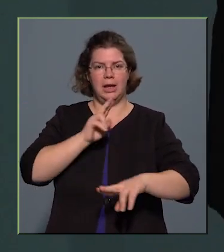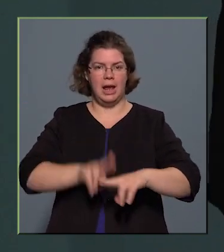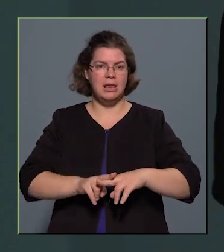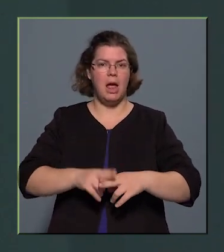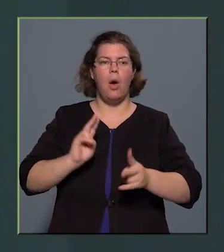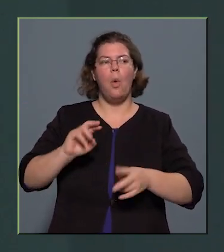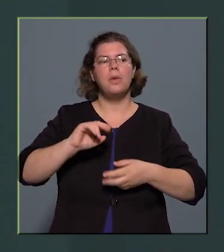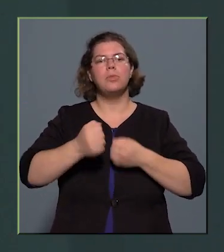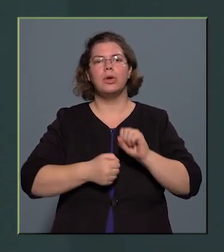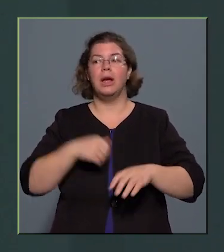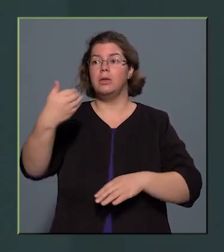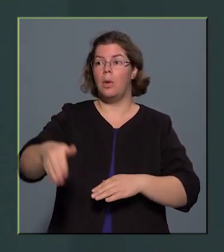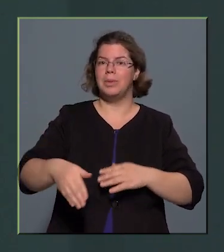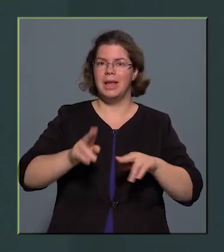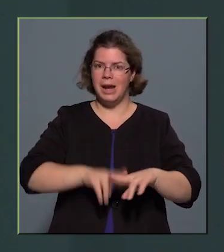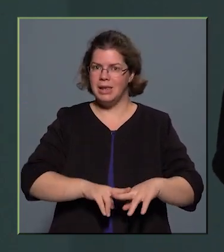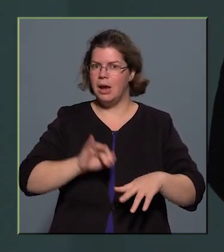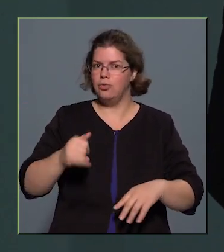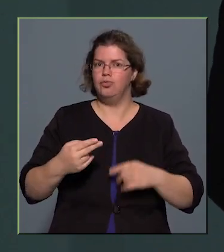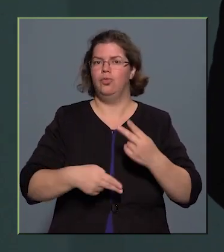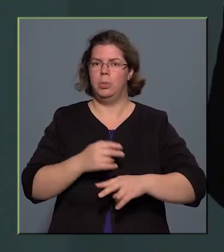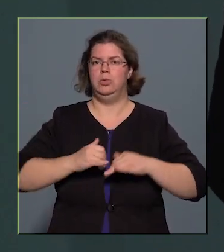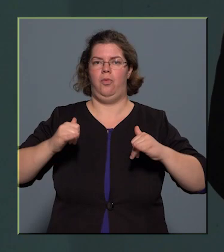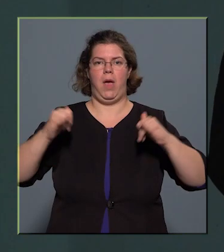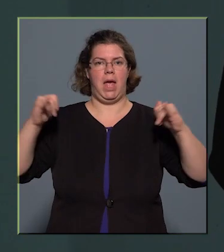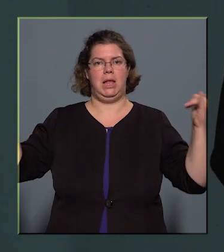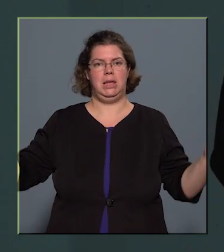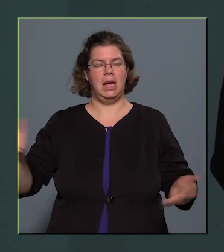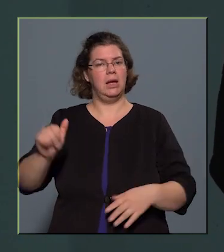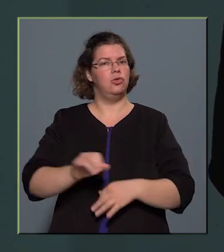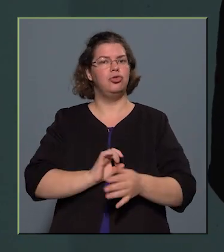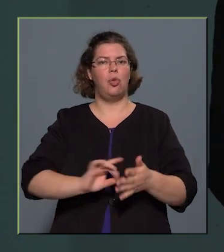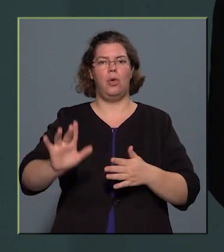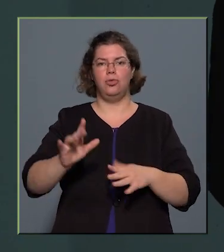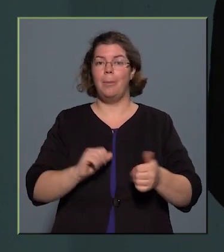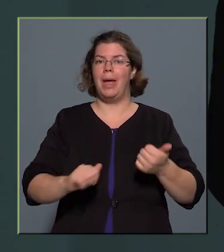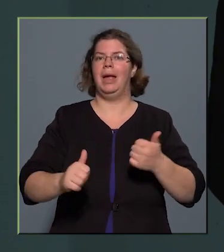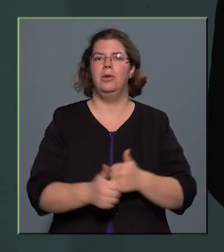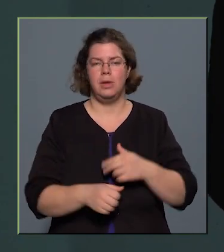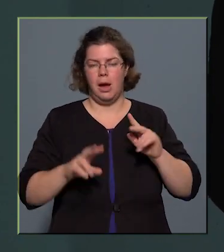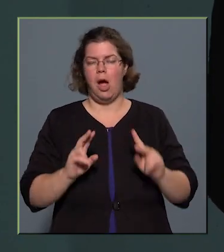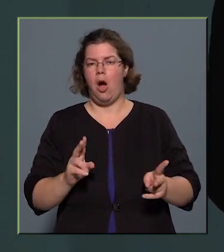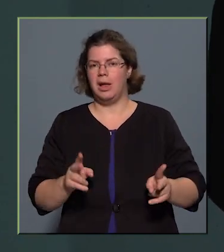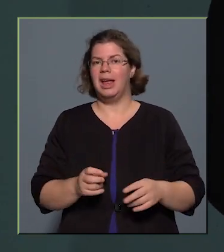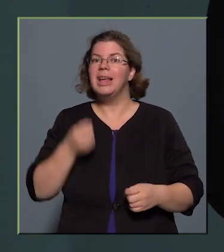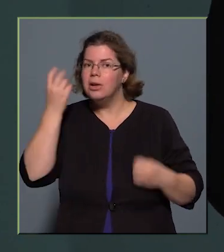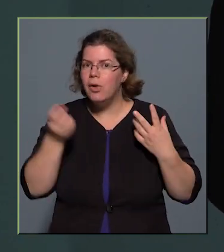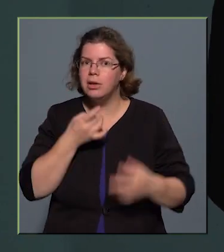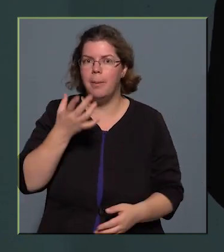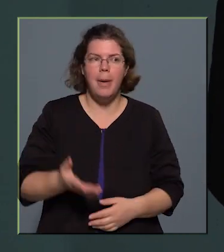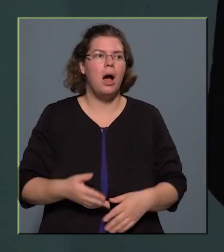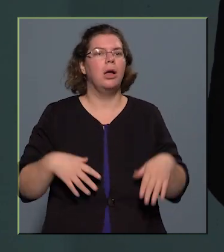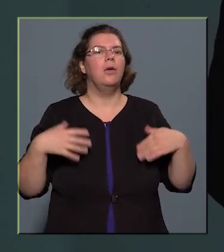a szomszéd rendszere, és folyamatosan fejlesztik, és nagyon gyorsan megelőzik azokat, akik egyébként innovatívabbak náluk,